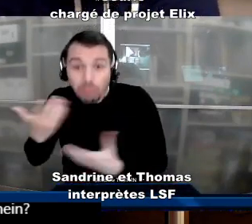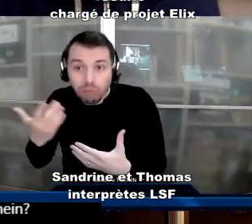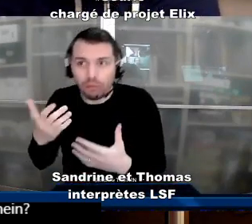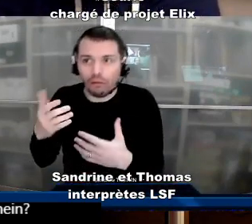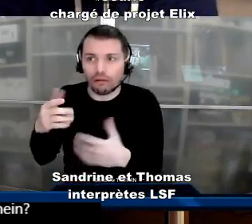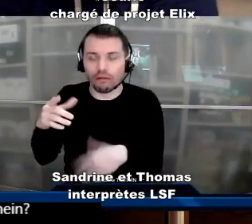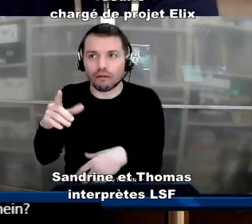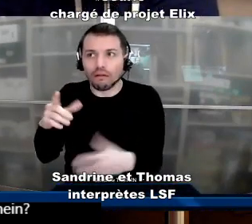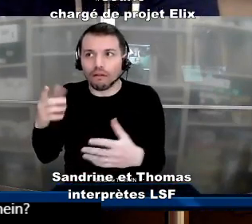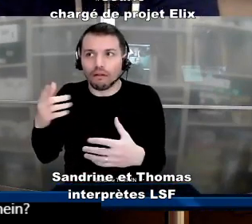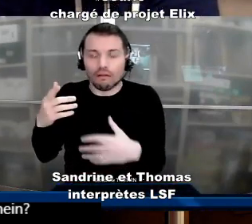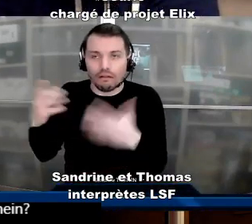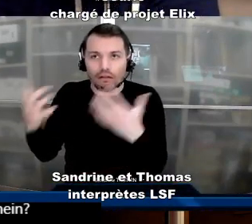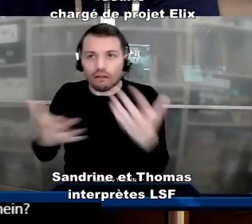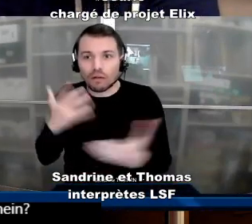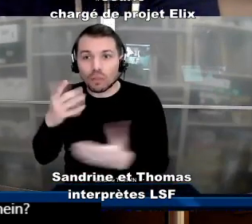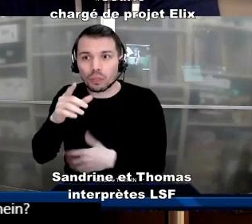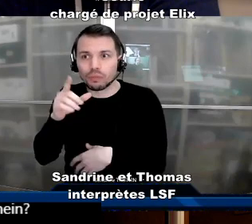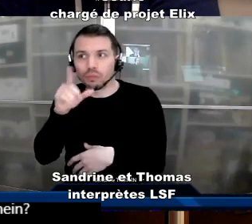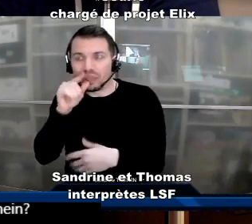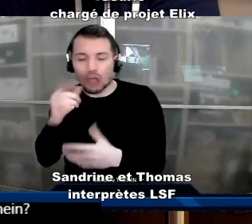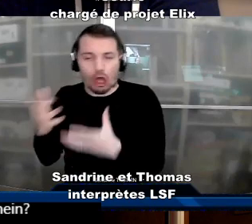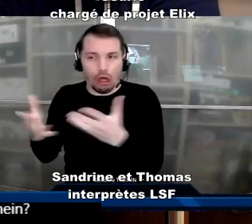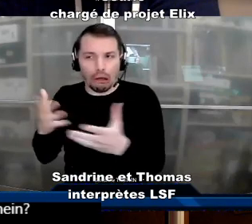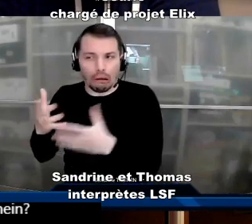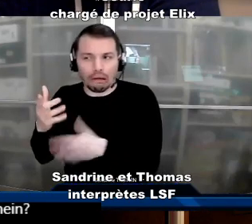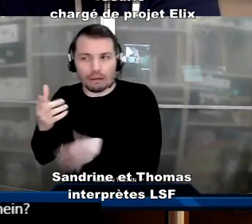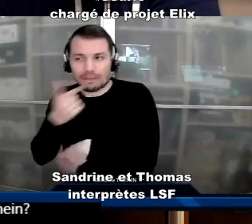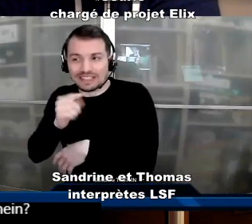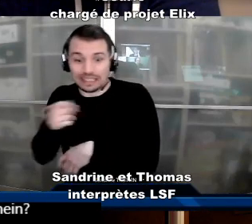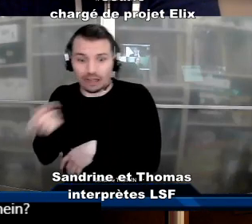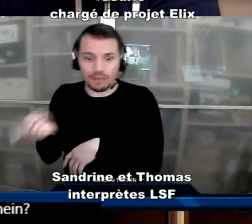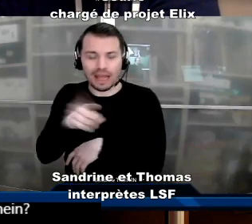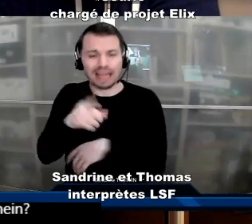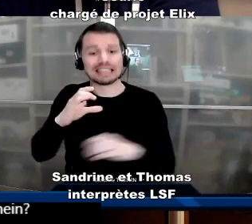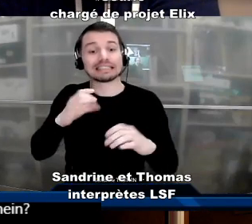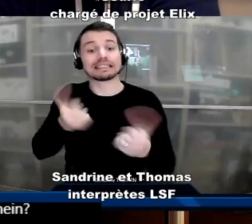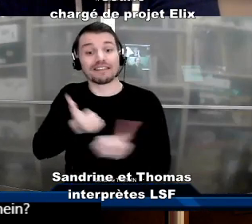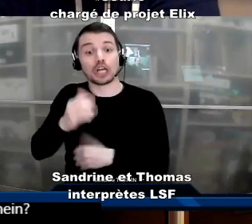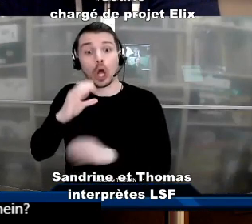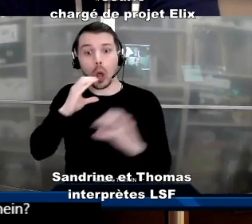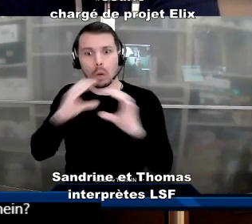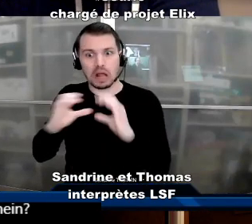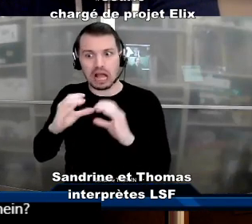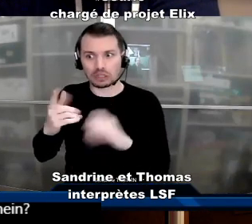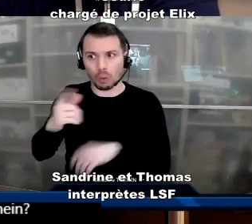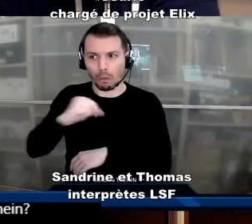pratique. Mais après, voilà, vous avez un service com qui est réactif, qui est efficace. Donc, vraiment, chapeau.